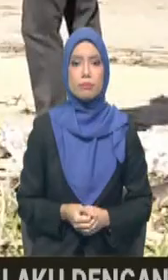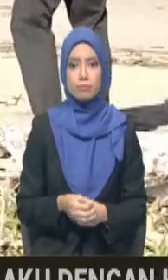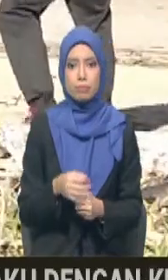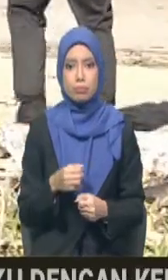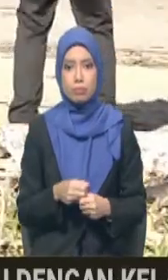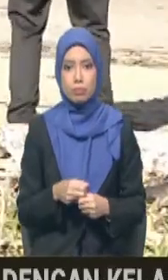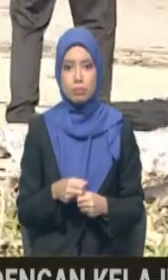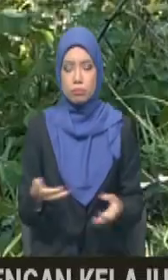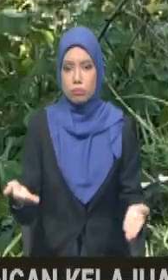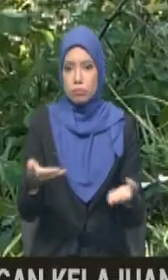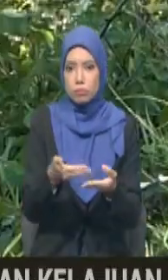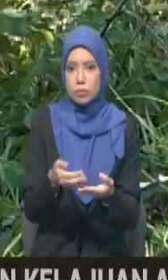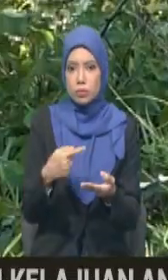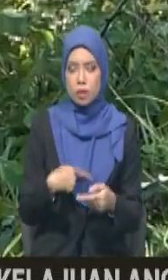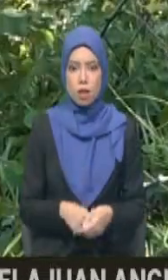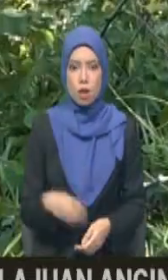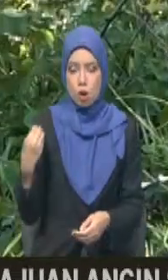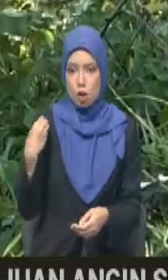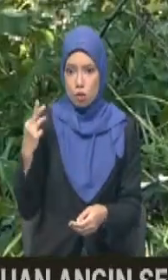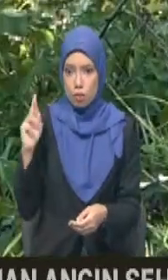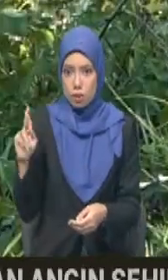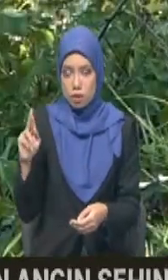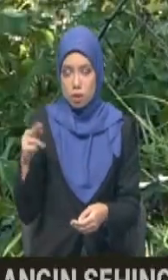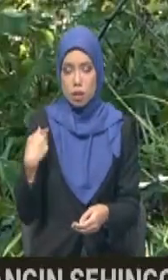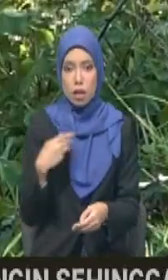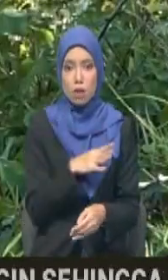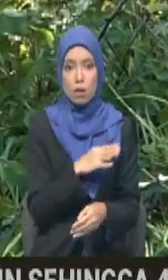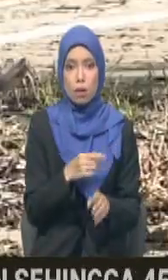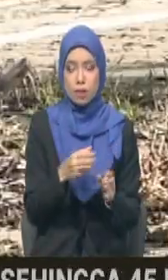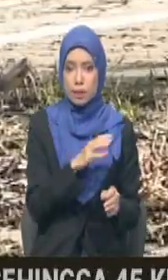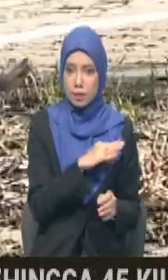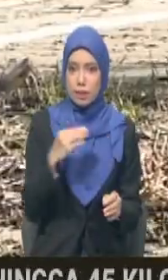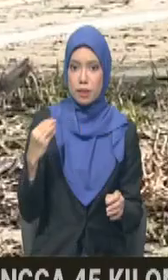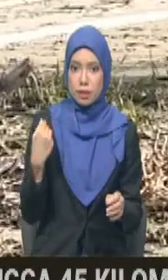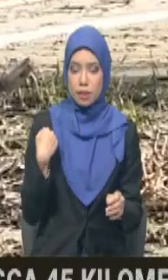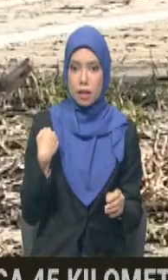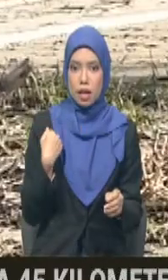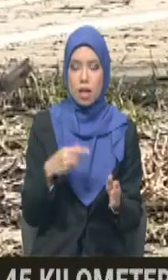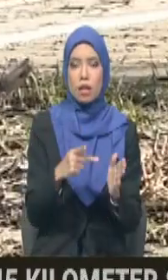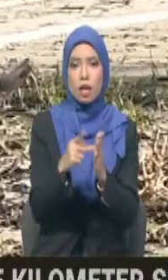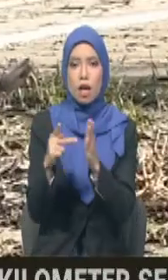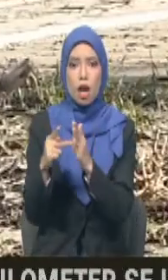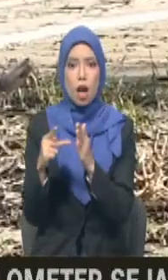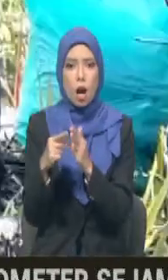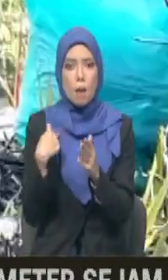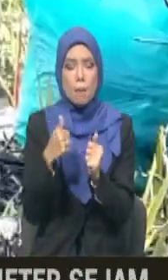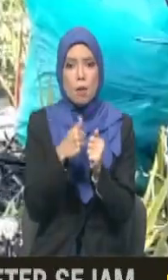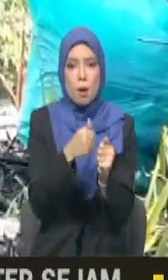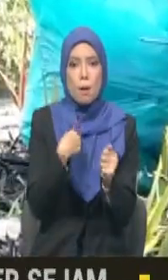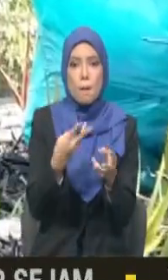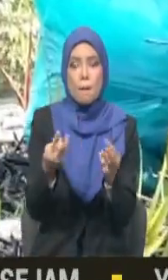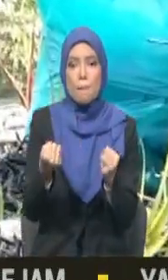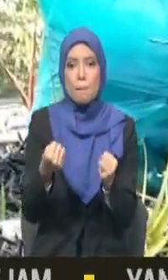dalam kalangan pegawai dan kakitangan entian bersama penduduk Kampung dan agensi yang terlibat dalam mendukung inisiatif